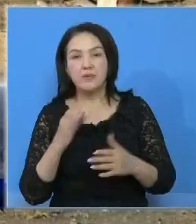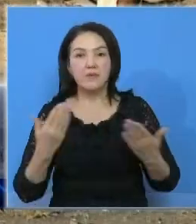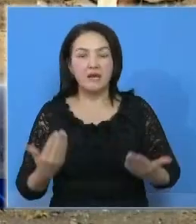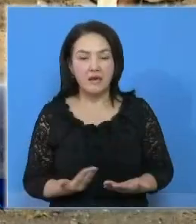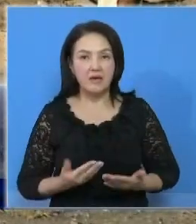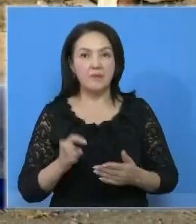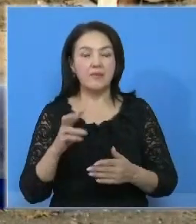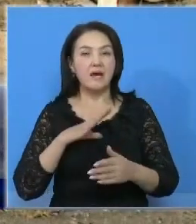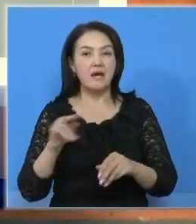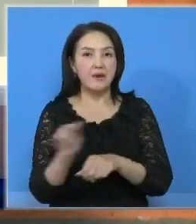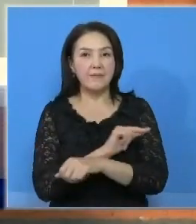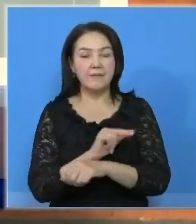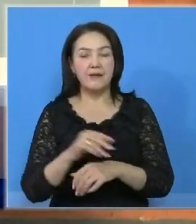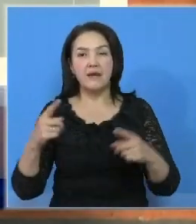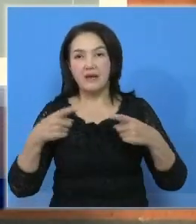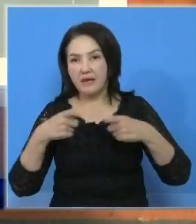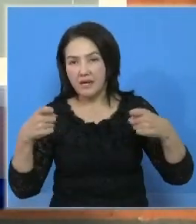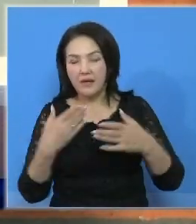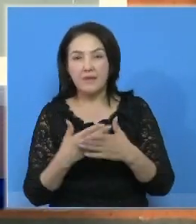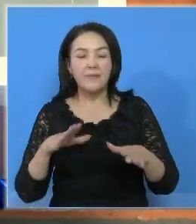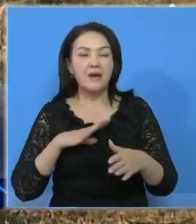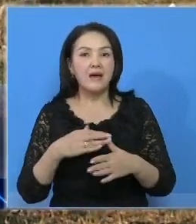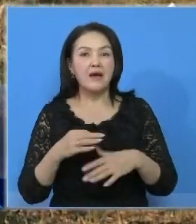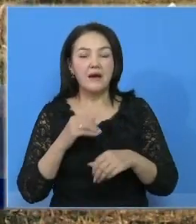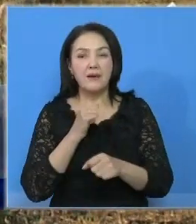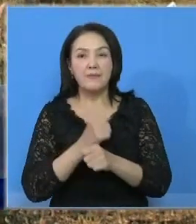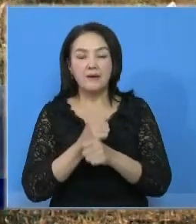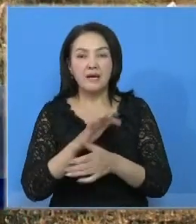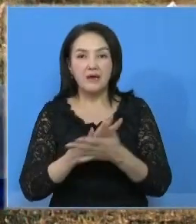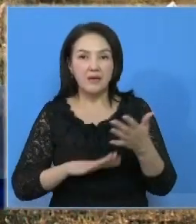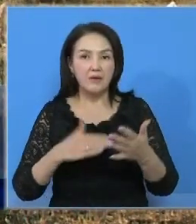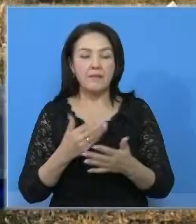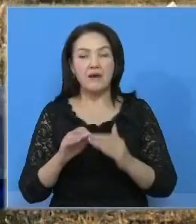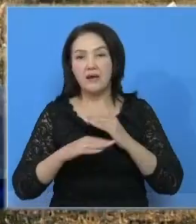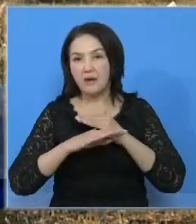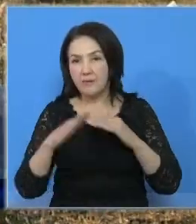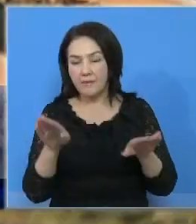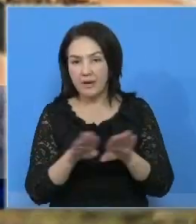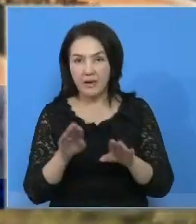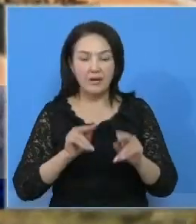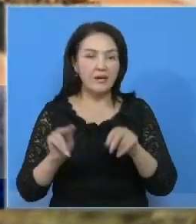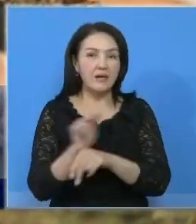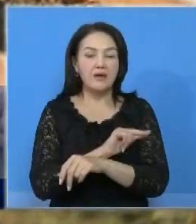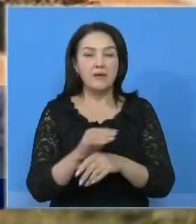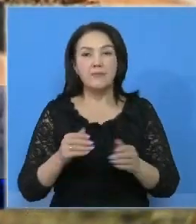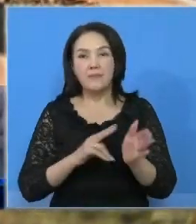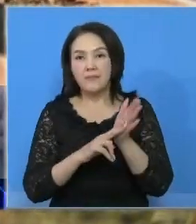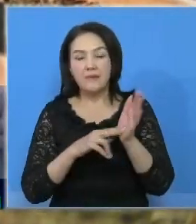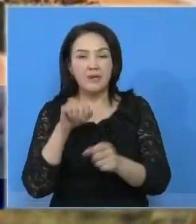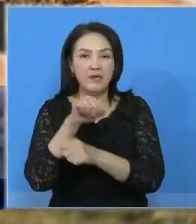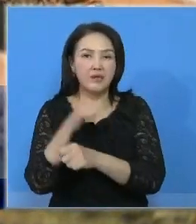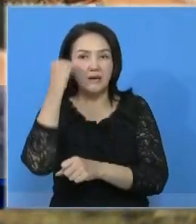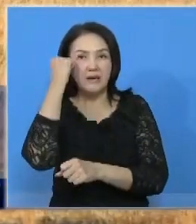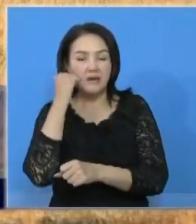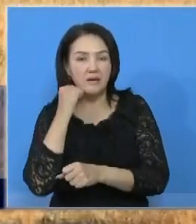проживания вахтовиков была отремонтирована гостиница. Также здесь продолжаются работы по благоустройству территории. Рядом с ремонтным депо уже долгие годы стоит старый